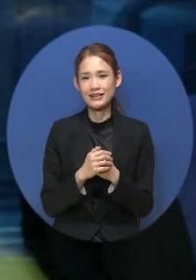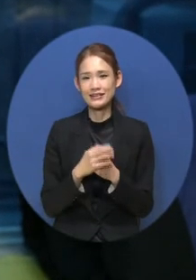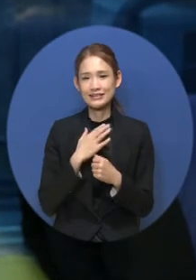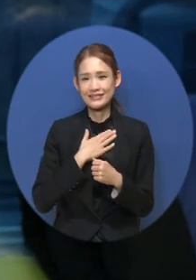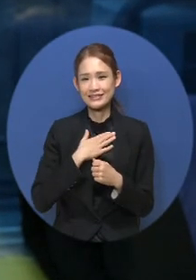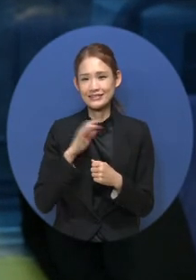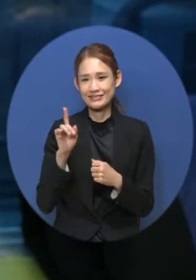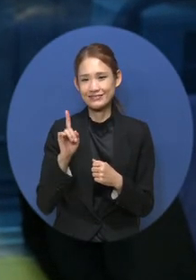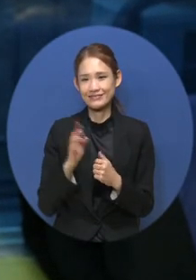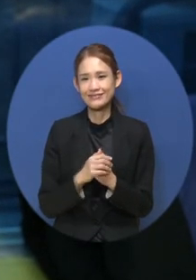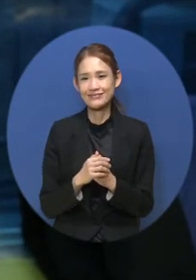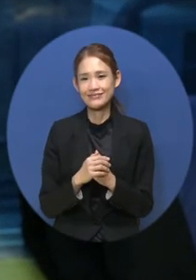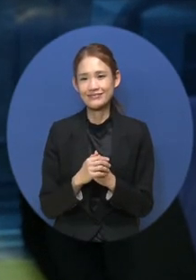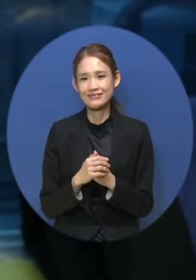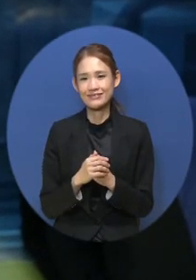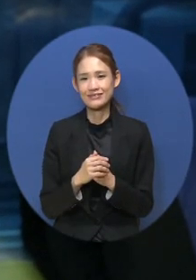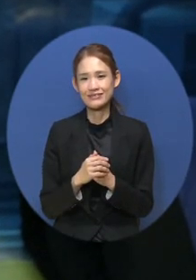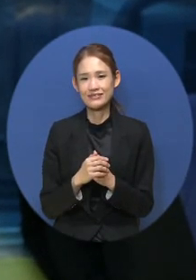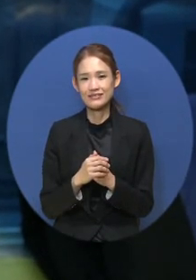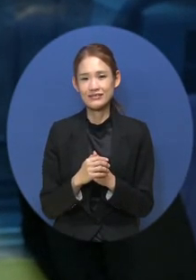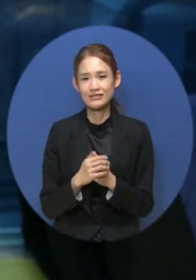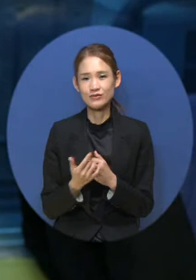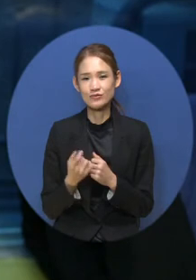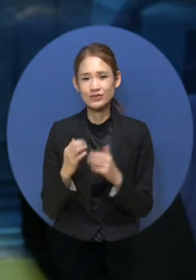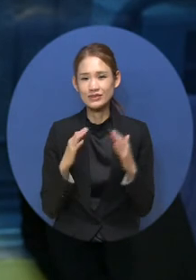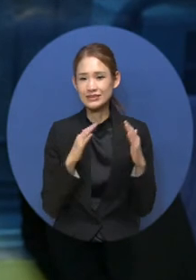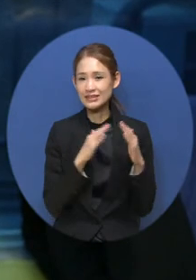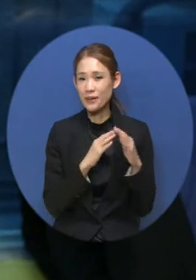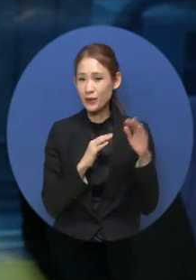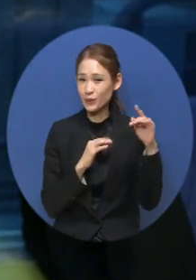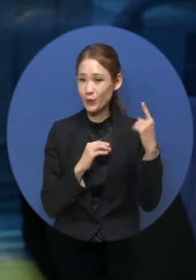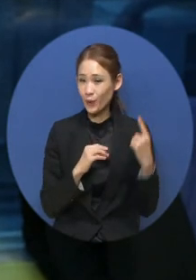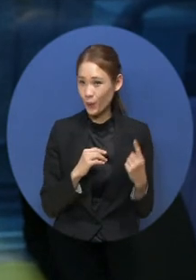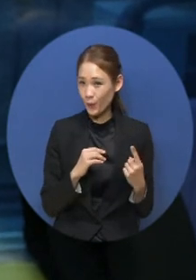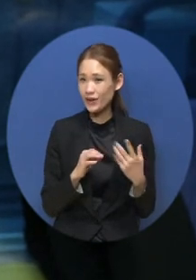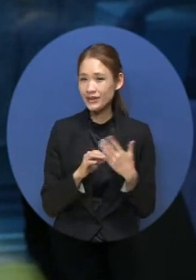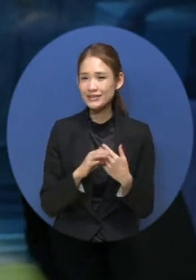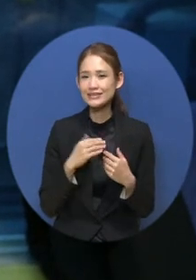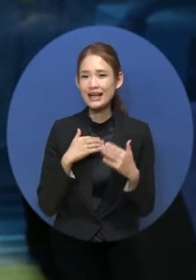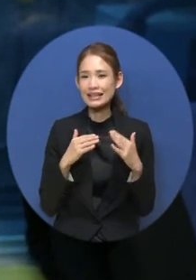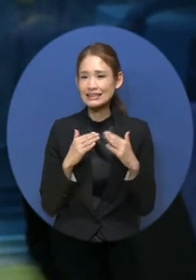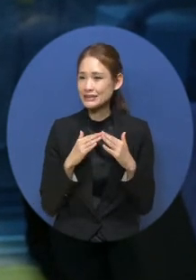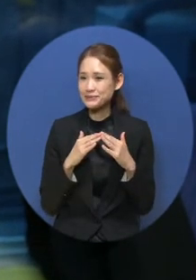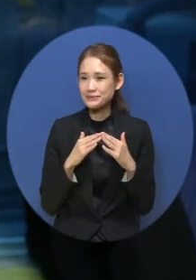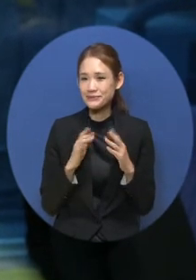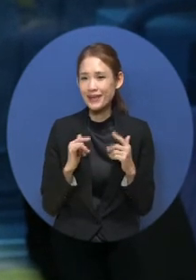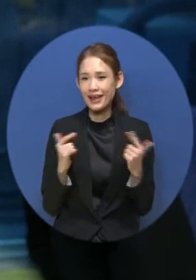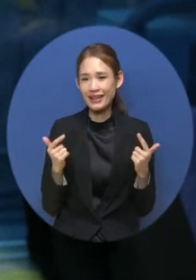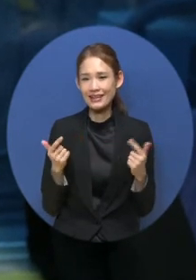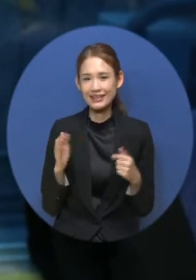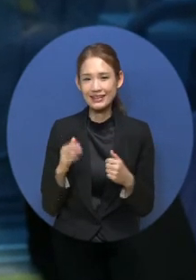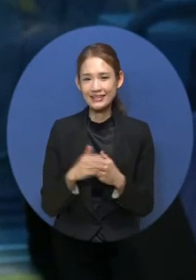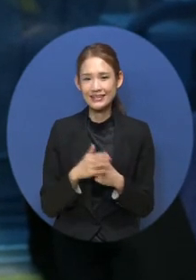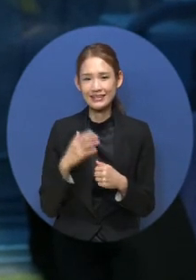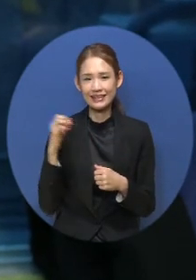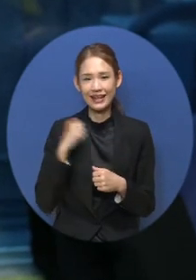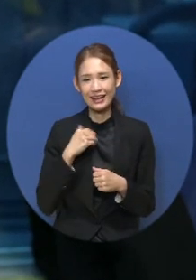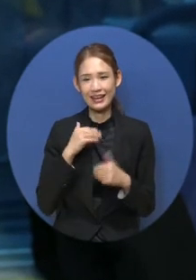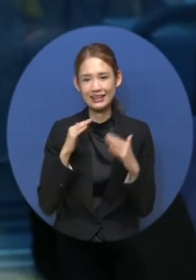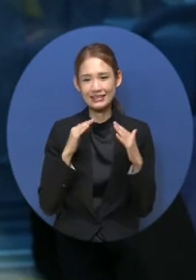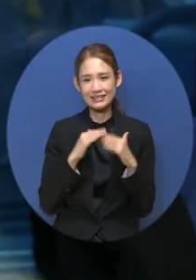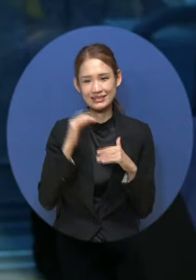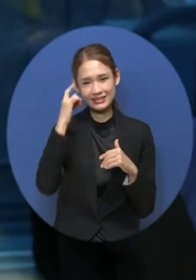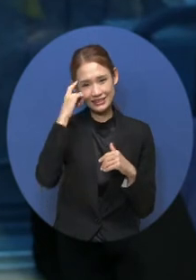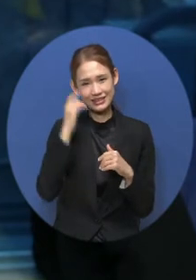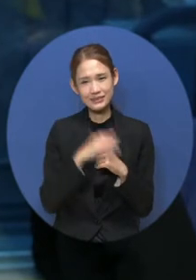어떠세요? 식사하시니까. 일단은 뭐 이렇게 집에 오면은 비록 제 집이 아니어도 내 집이구나 이런 생각